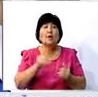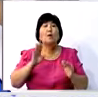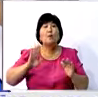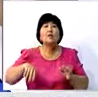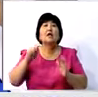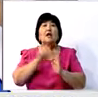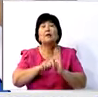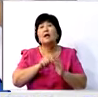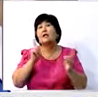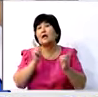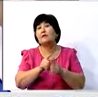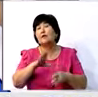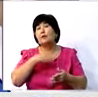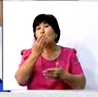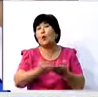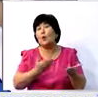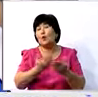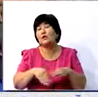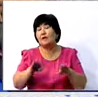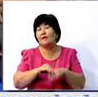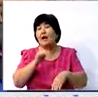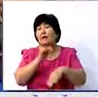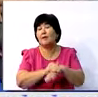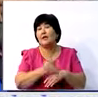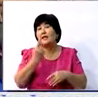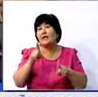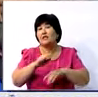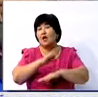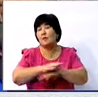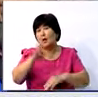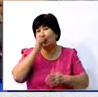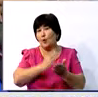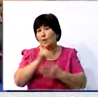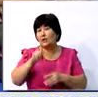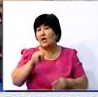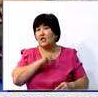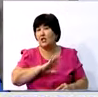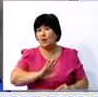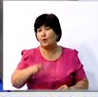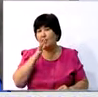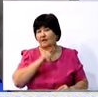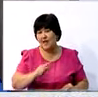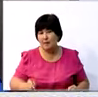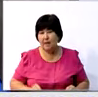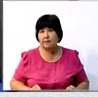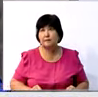проверки. На встрече также было указано на ряд фактов неэтичного поведения госслужащих в нерабочее время.